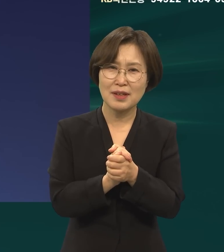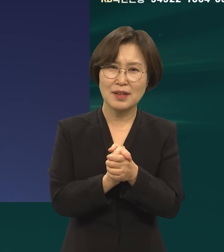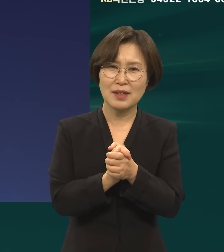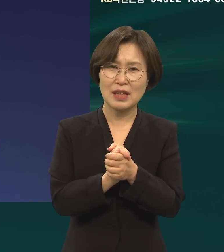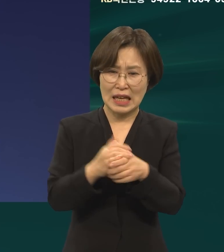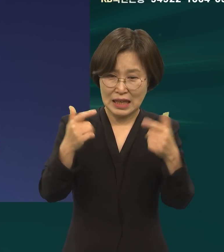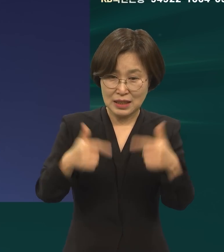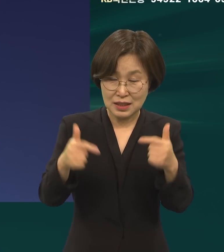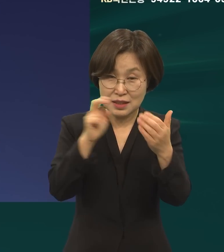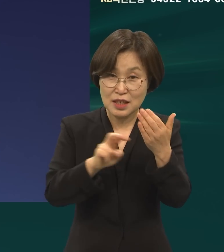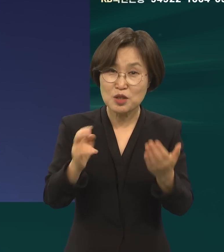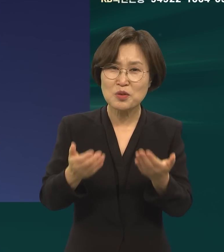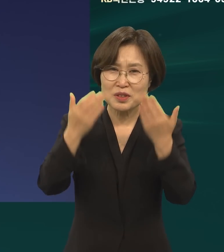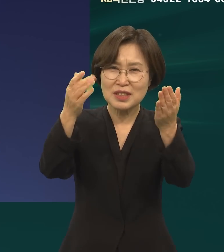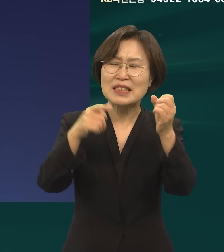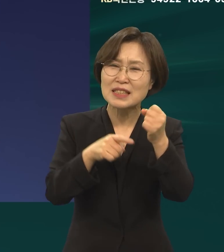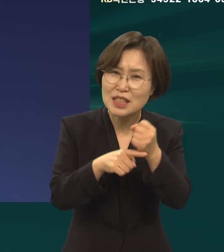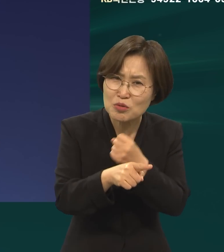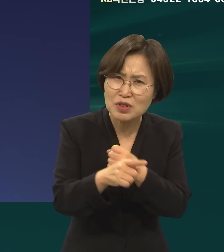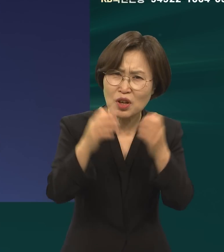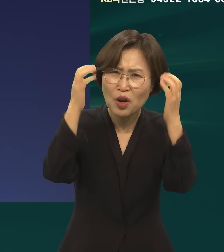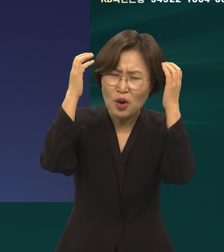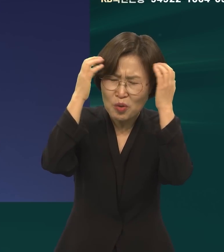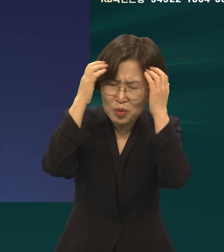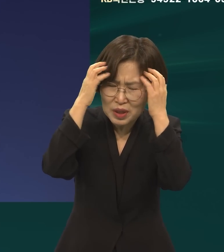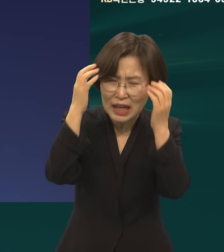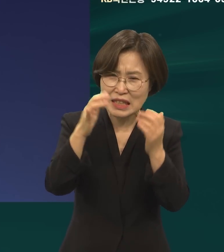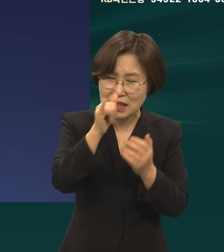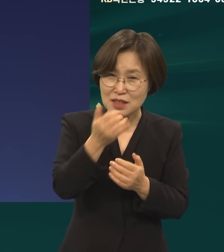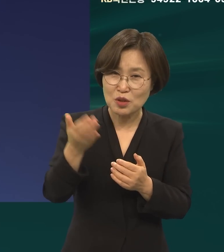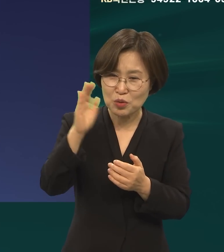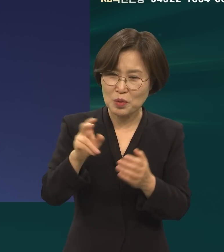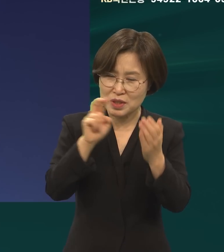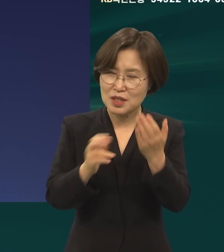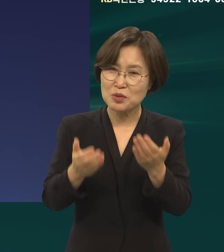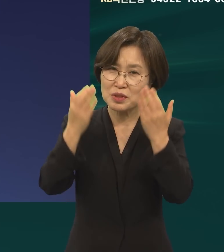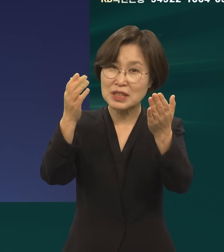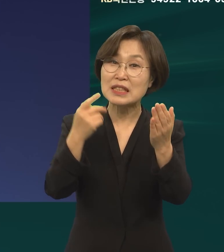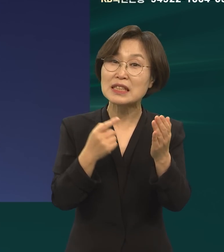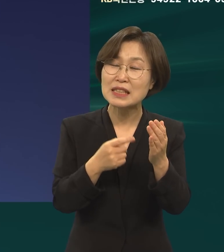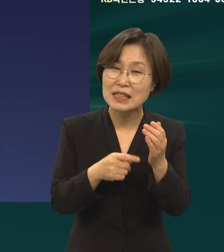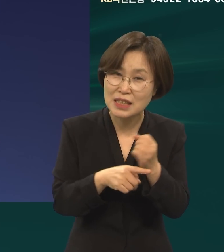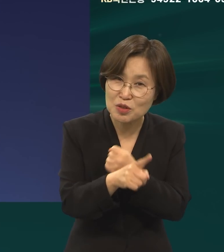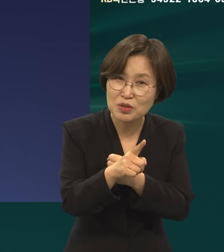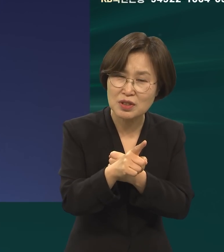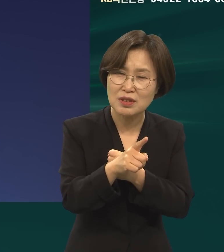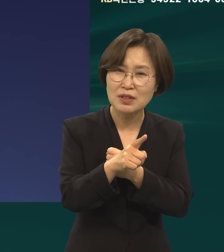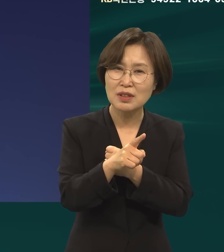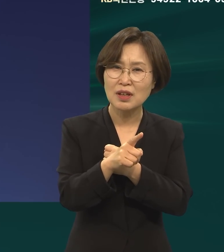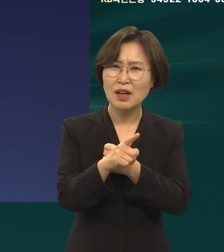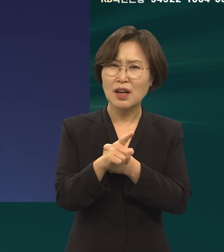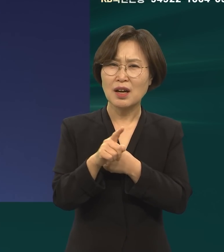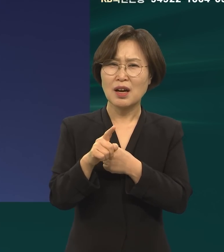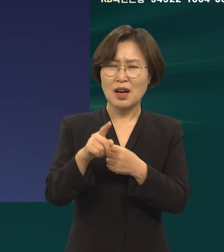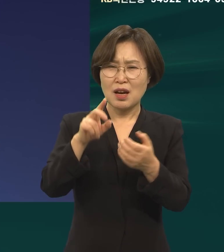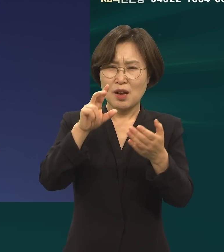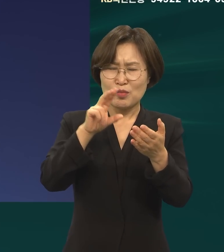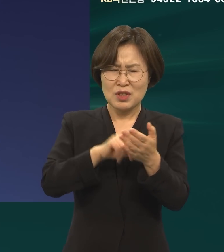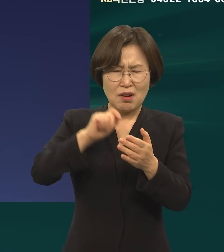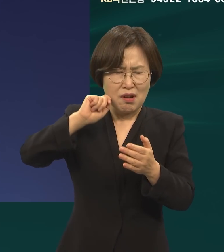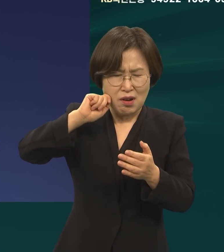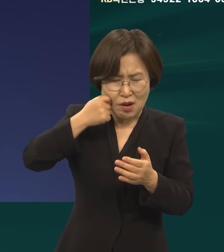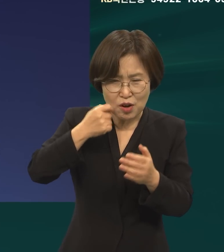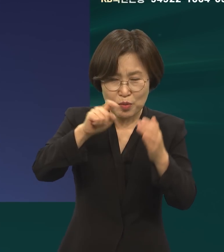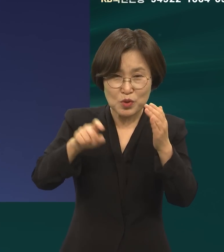늘 찬송하는 이유는, 고난이 와도 성전에 늘 찬송할 수 있는 이유는, 여러분의 가정에서, 일터에서, 문제 속에서도 찬송할 수 있는